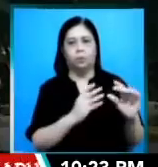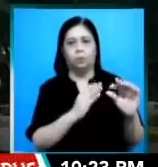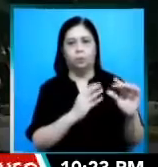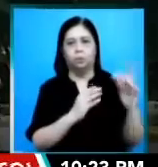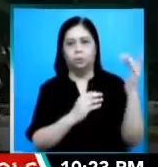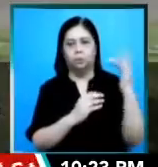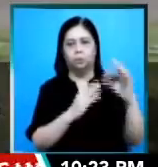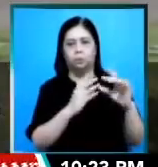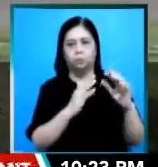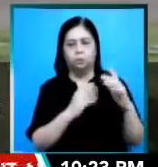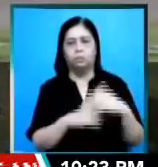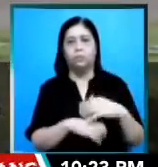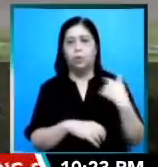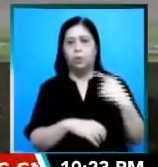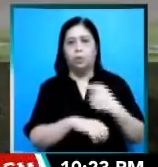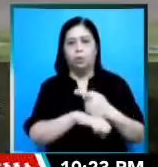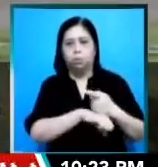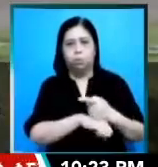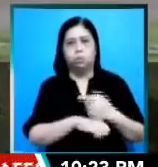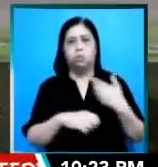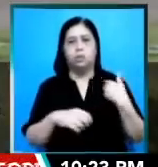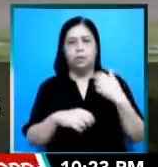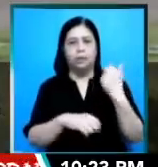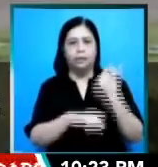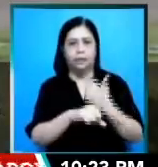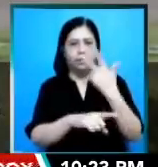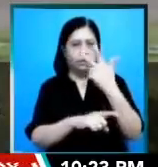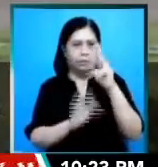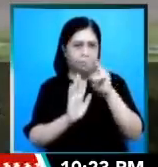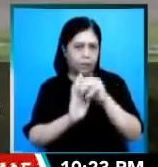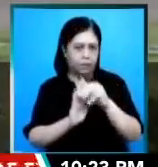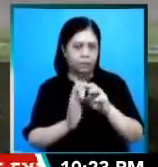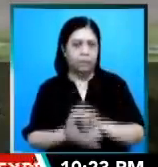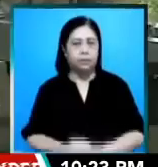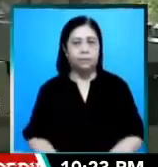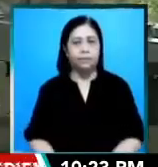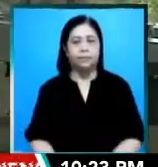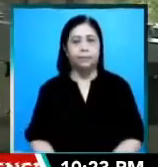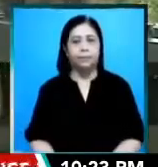Nagpaputok din sila ng kanyon kada 30 minuto.